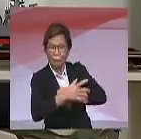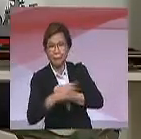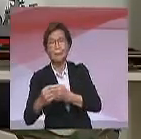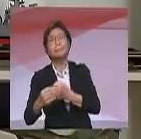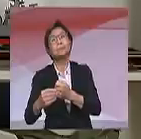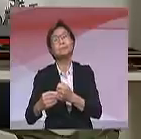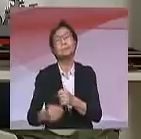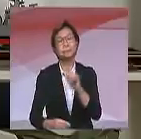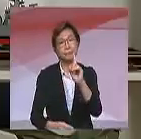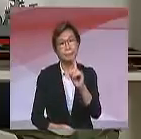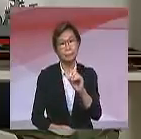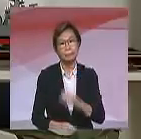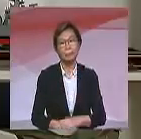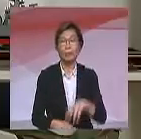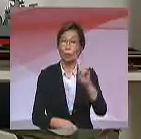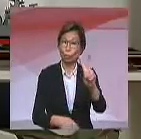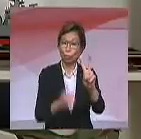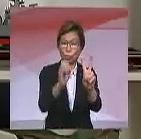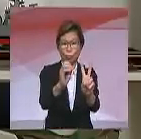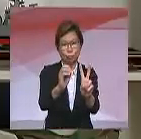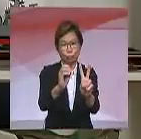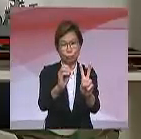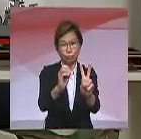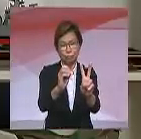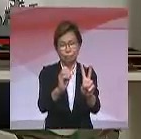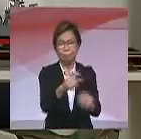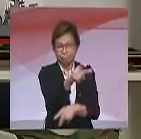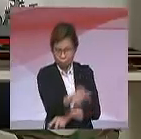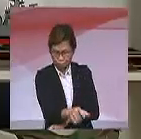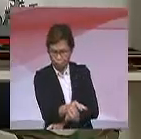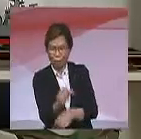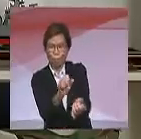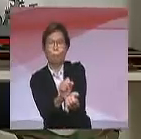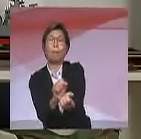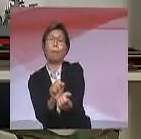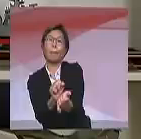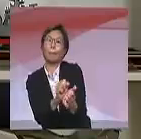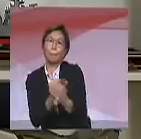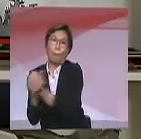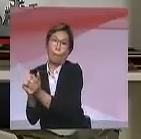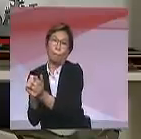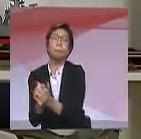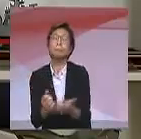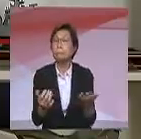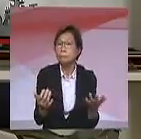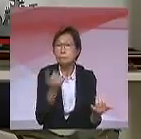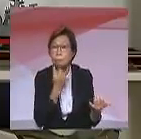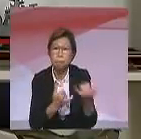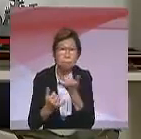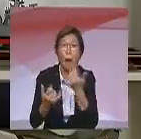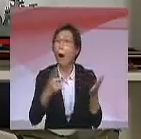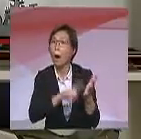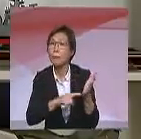manakala seramai 20 individu pula direman. Antara kesalahan